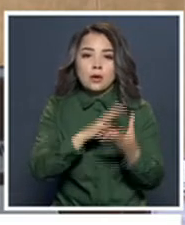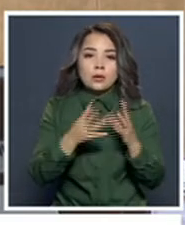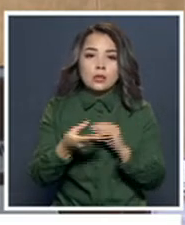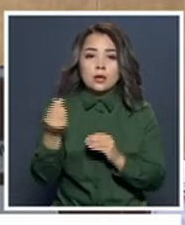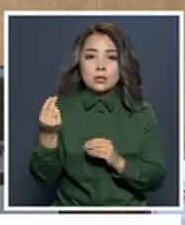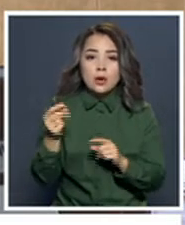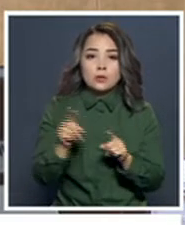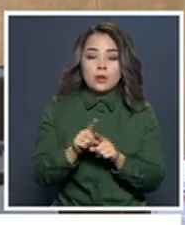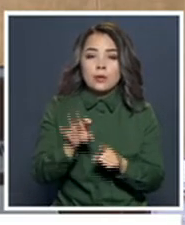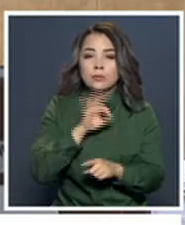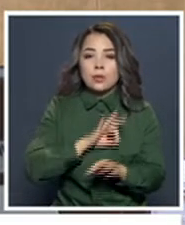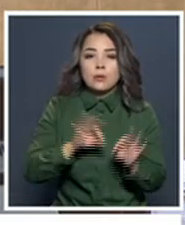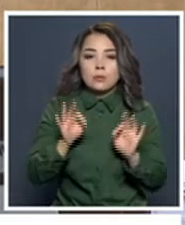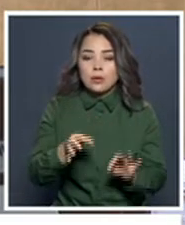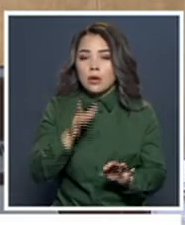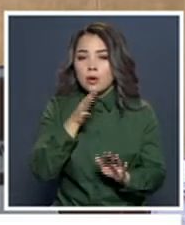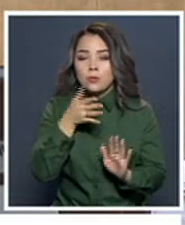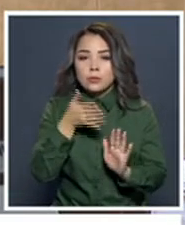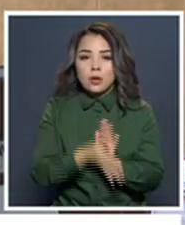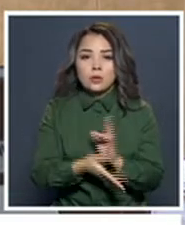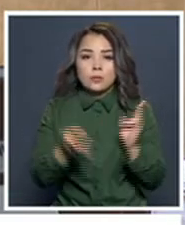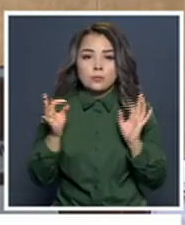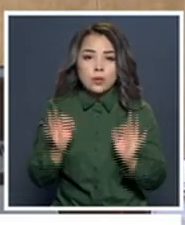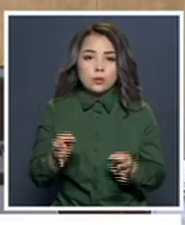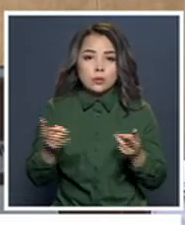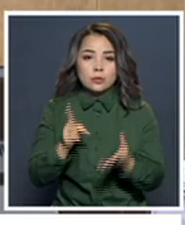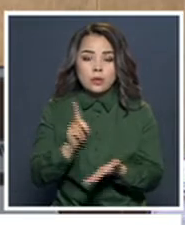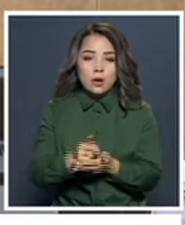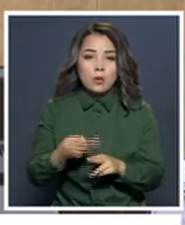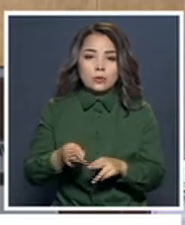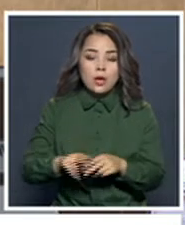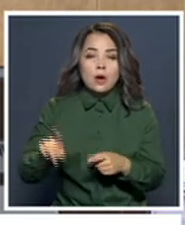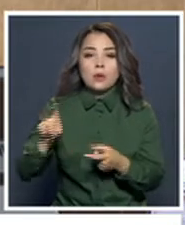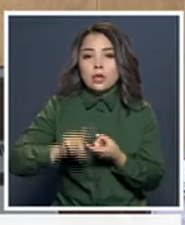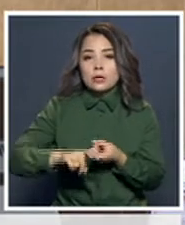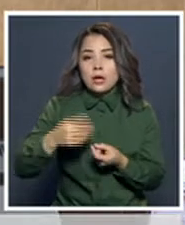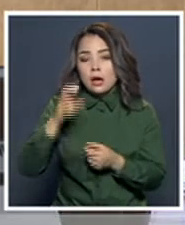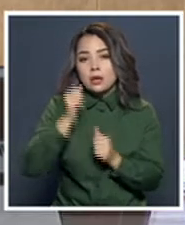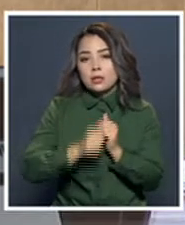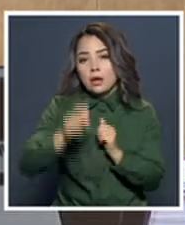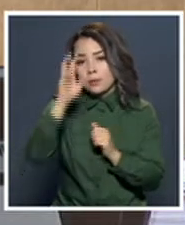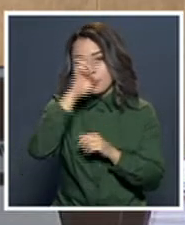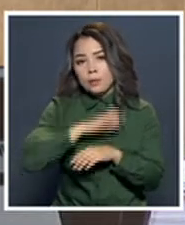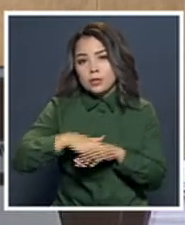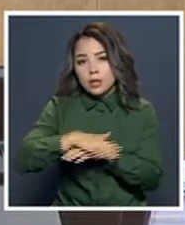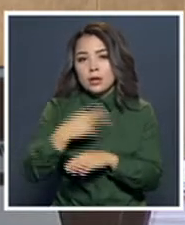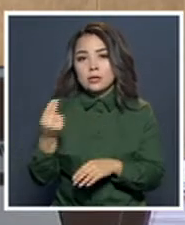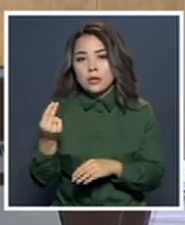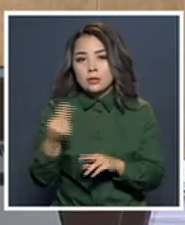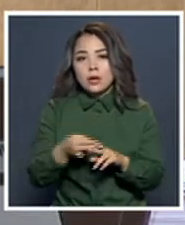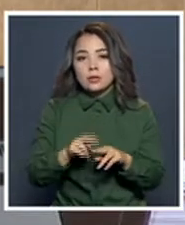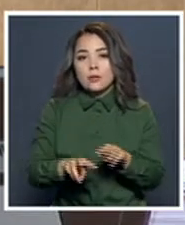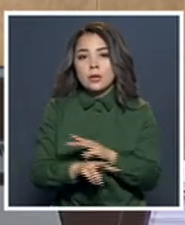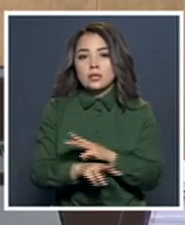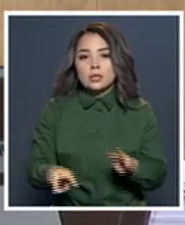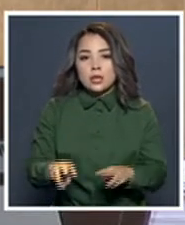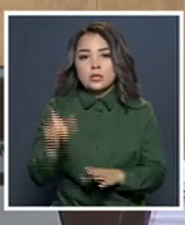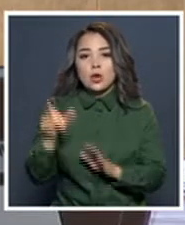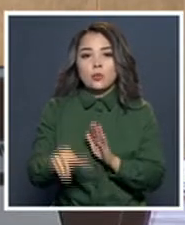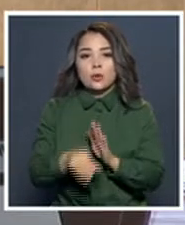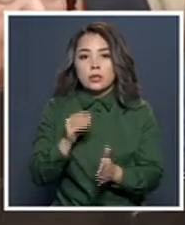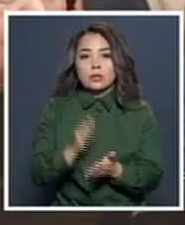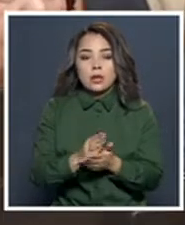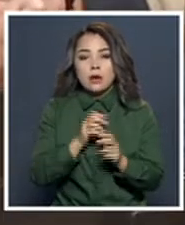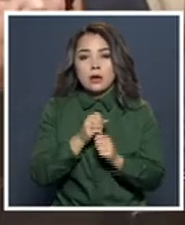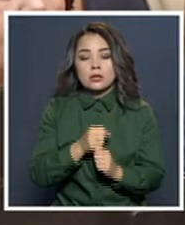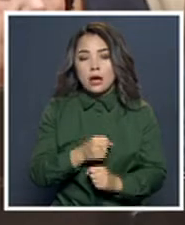өз уақытында тиімді жұмсалу. Осыған орай, мемлекеттің әрбір тиіні мәжіліс депутаттарын қатан